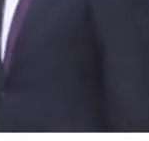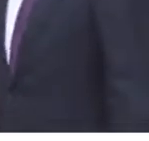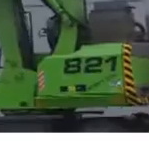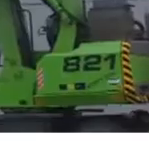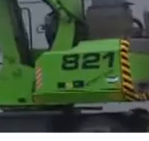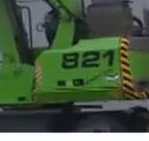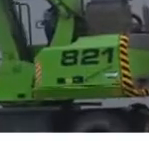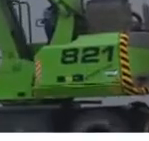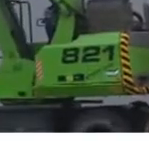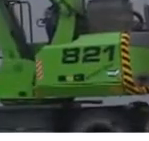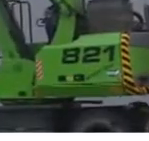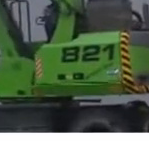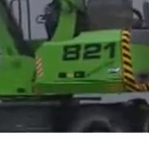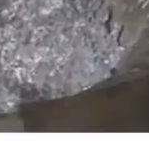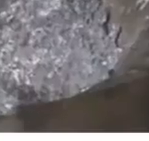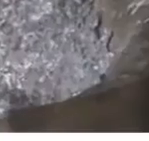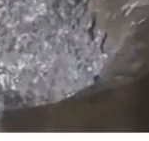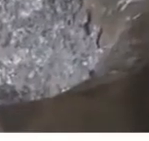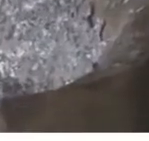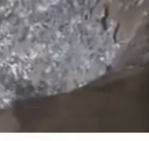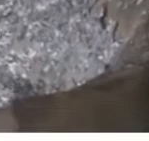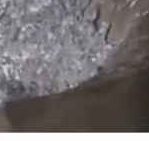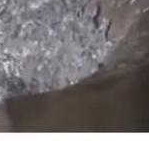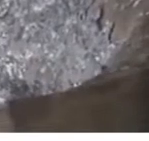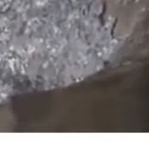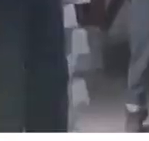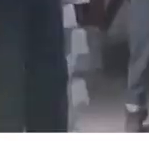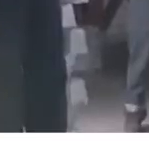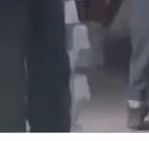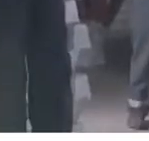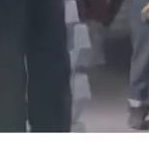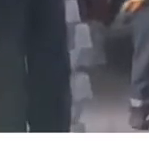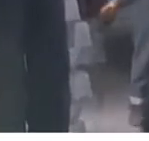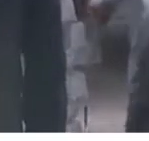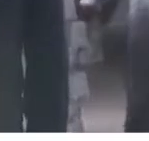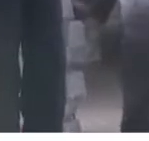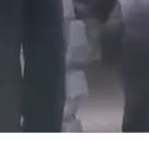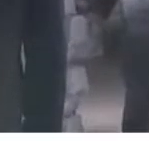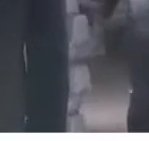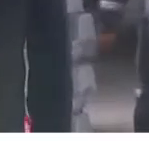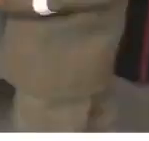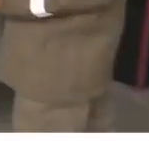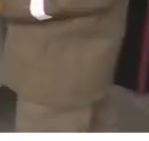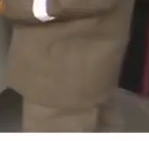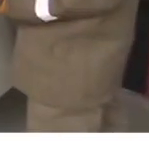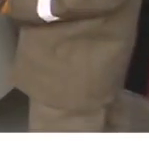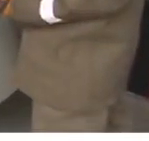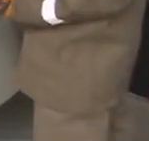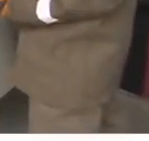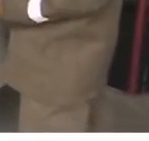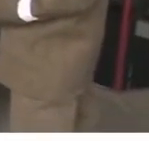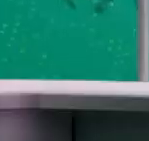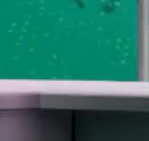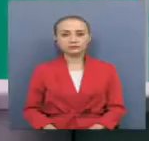жоқ. Сырттай қарағанда тау боп үйіліп жатқан мына қоқыстан кез келген металл бұйымын жасап шығаруға болады. Жылына 50 мың автокөлік